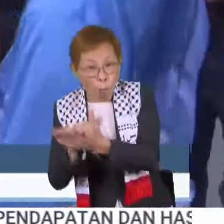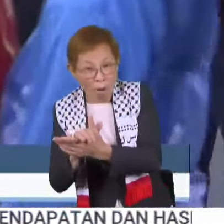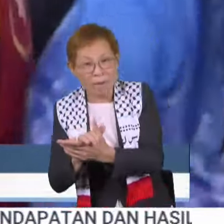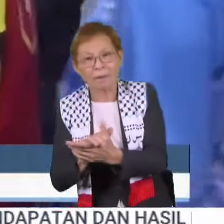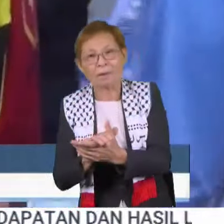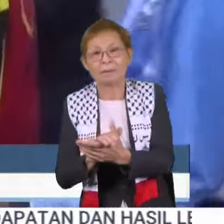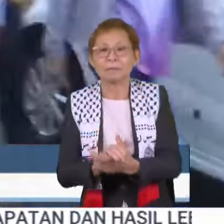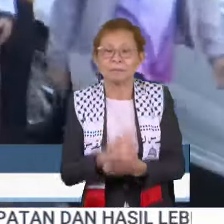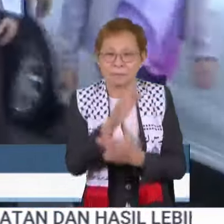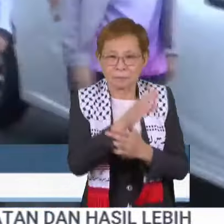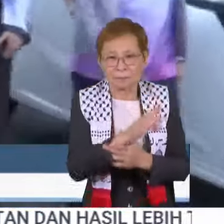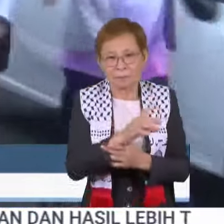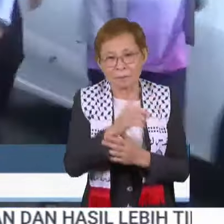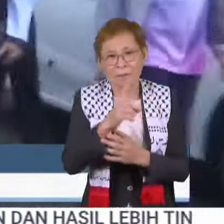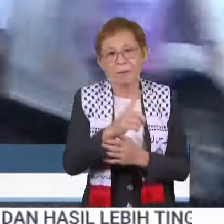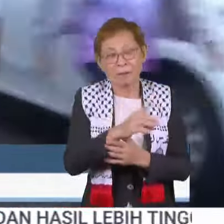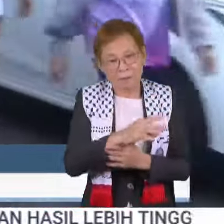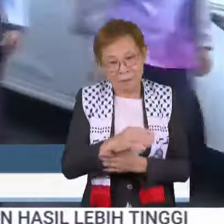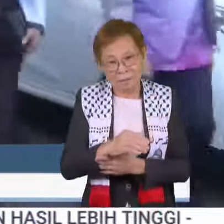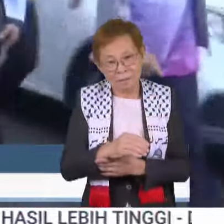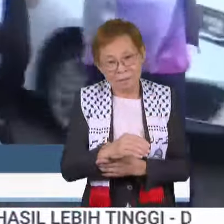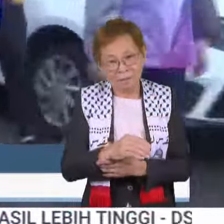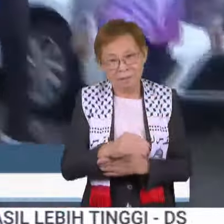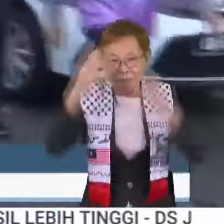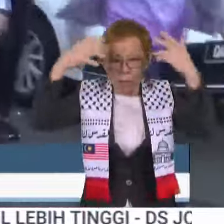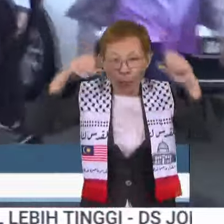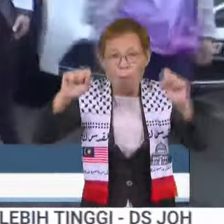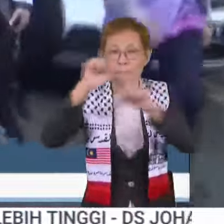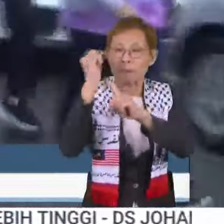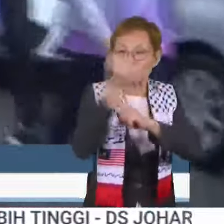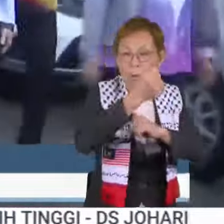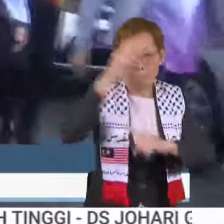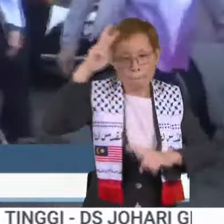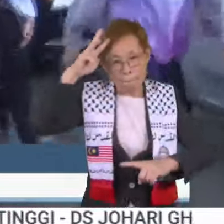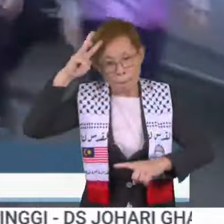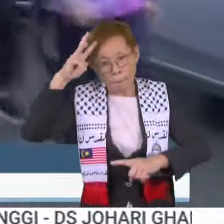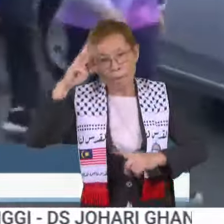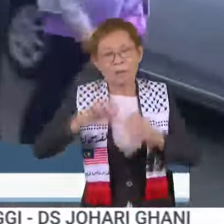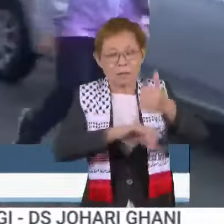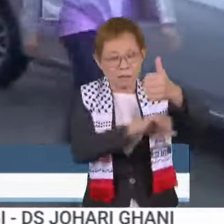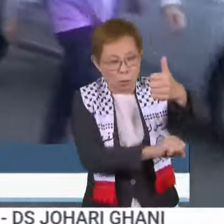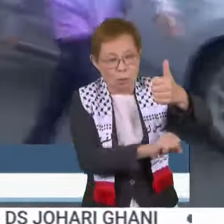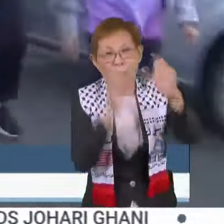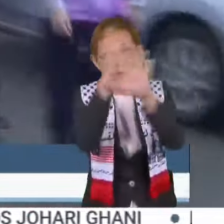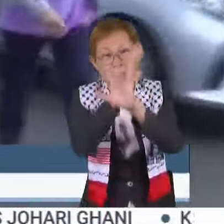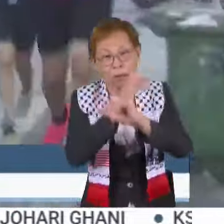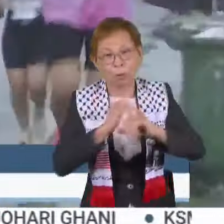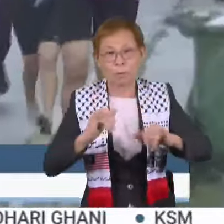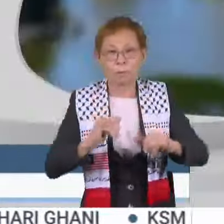Datuk dayang mauliah Datuk Awang Daud merangkap yang di-pertua persatuan Pandu Puteri Malaysia cawangan